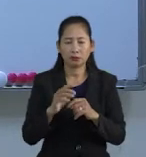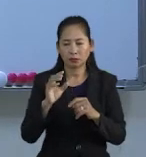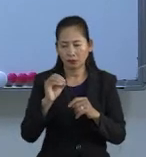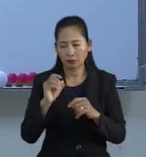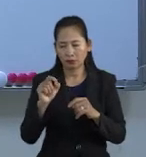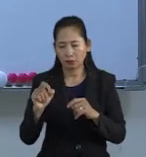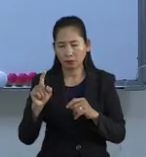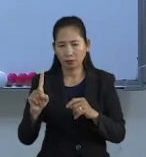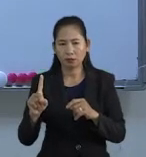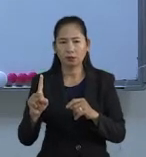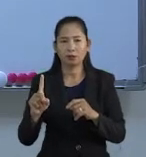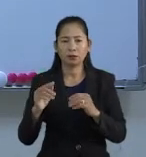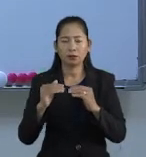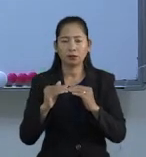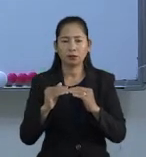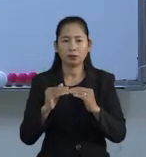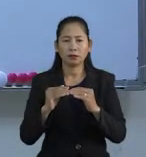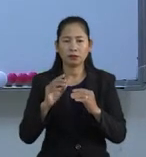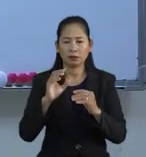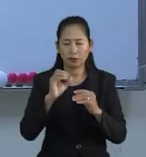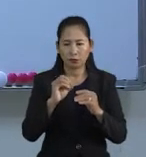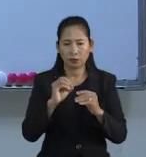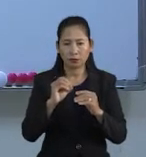mùi smile đằng